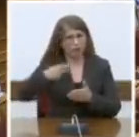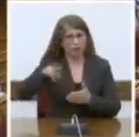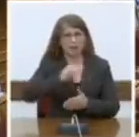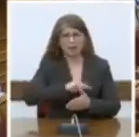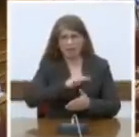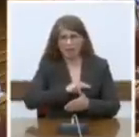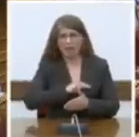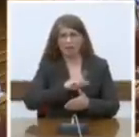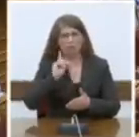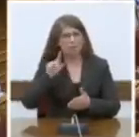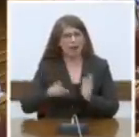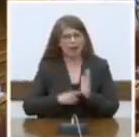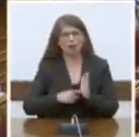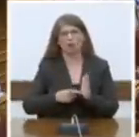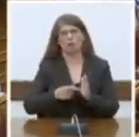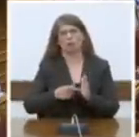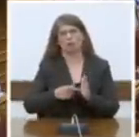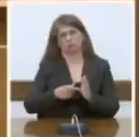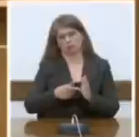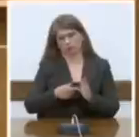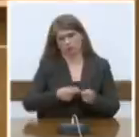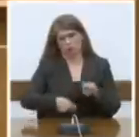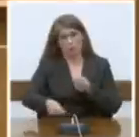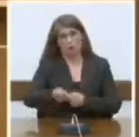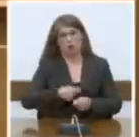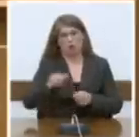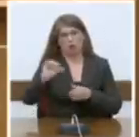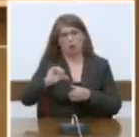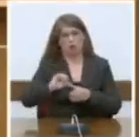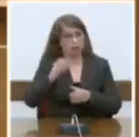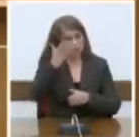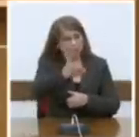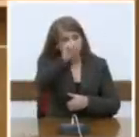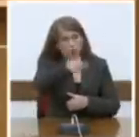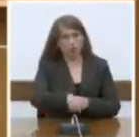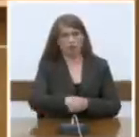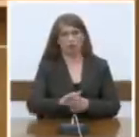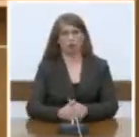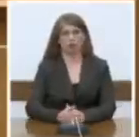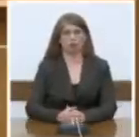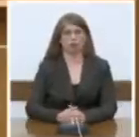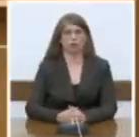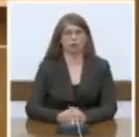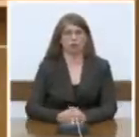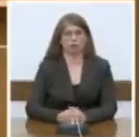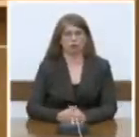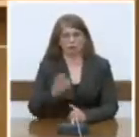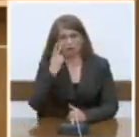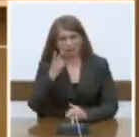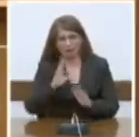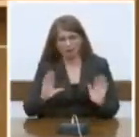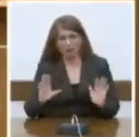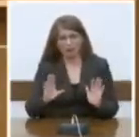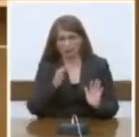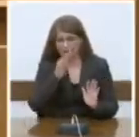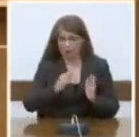εσχροκέρδεια και μάλλον και το λαθρεμπόριο. Όλοι και όλες. Και εσείς. Και δεν κάνατε κάτι. Δεν πήρατε μέτρα. Για να μιλάμε για οικονομία.